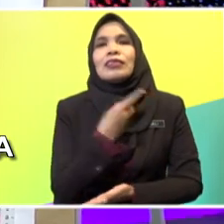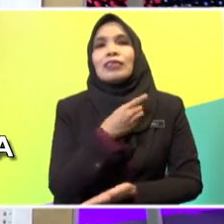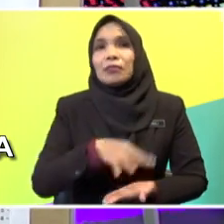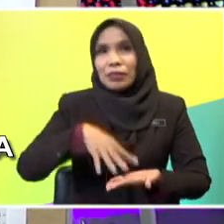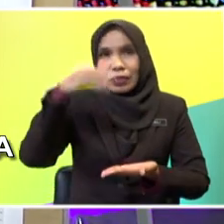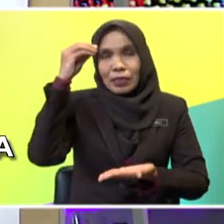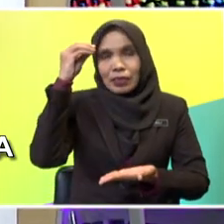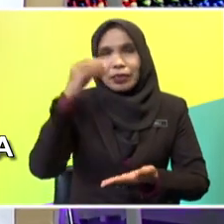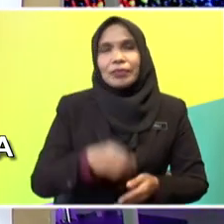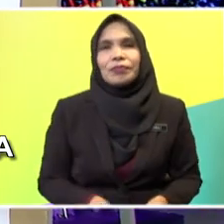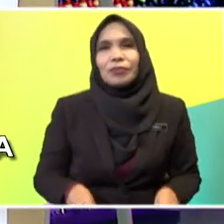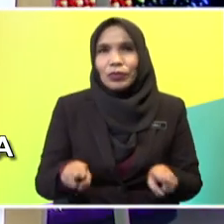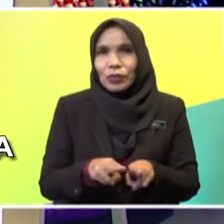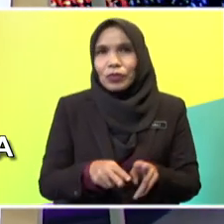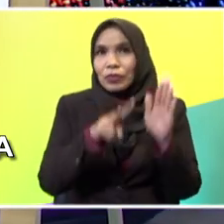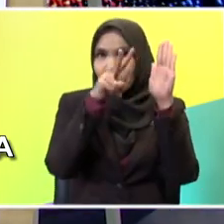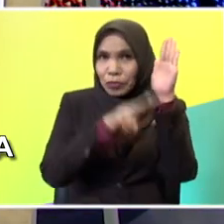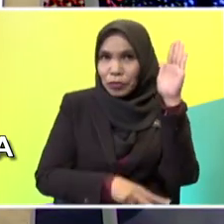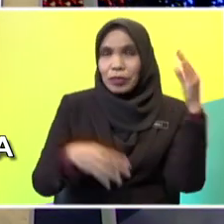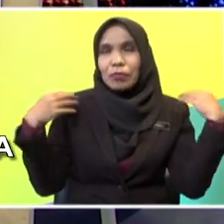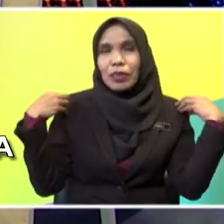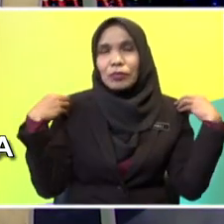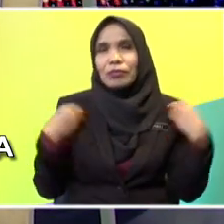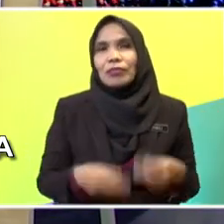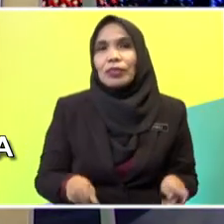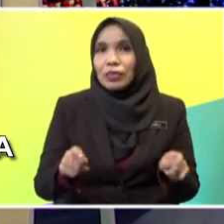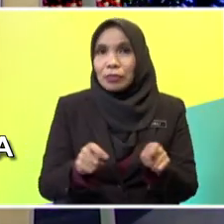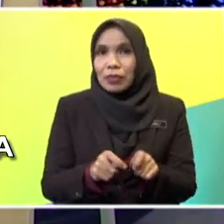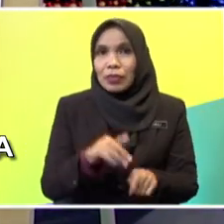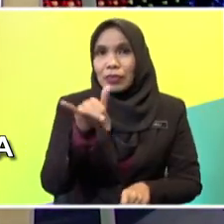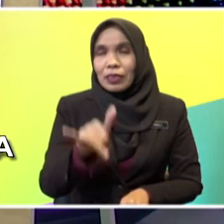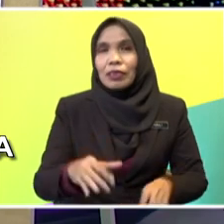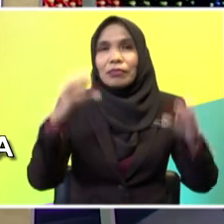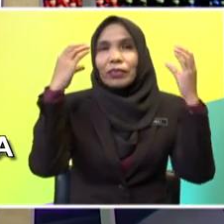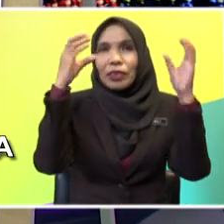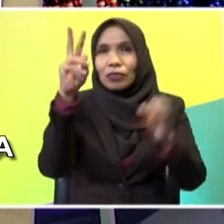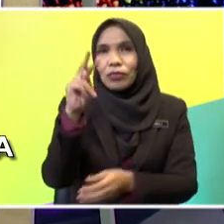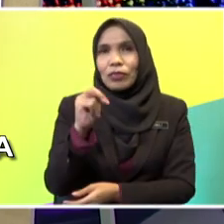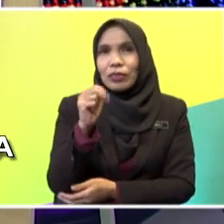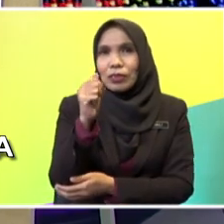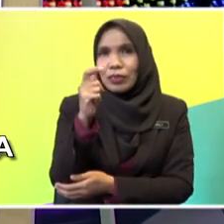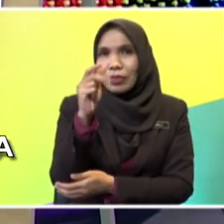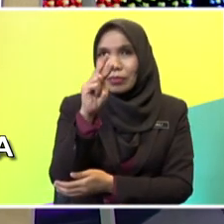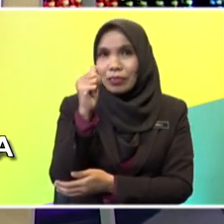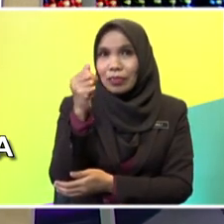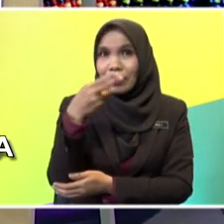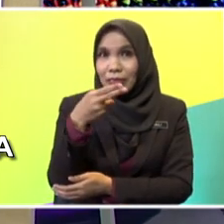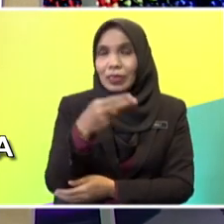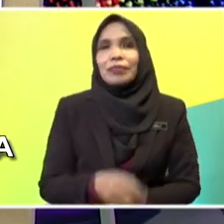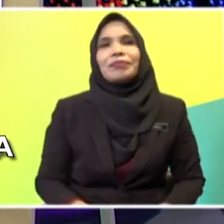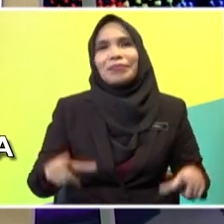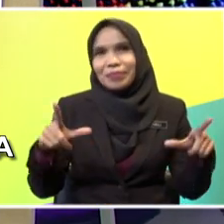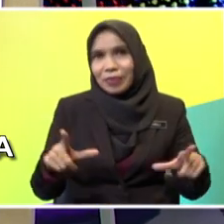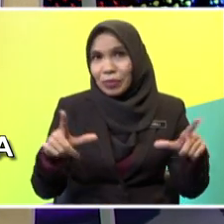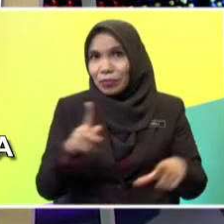pola baju seperti yang Cikgu Natra sedang lakukan ini. Karina pun kali pertama tapi boleh faham